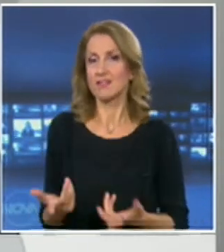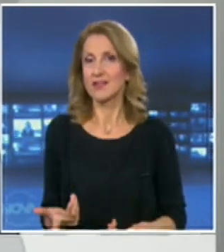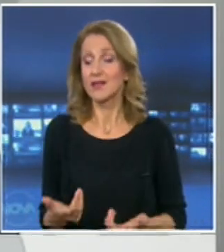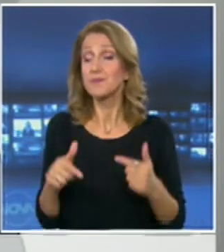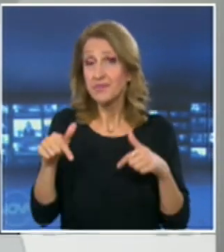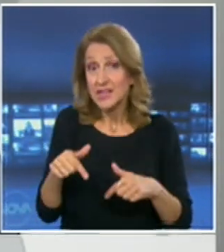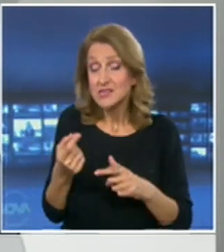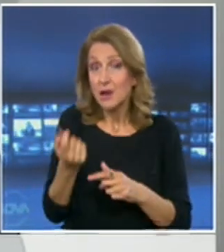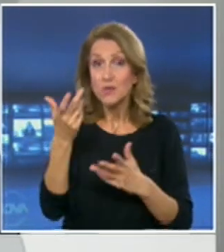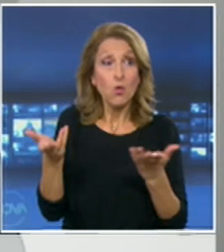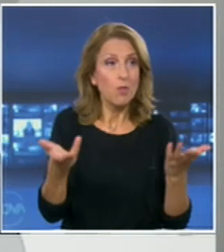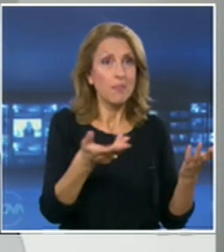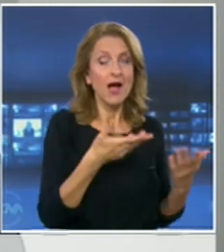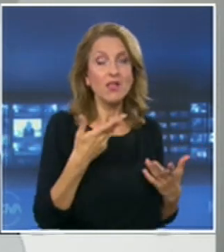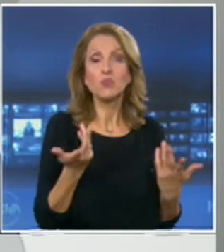да се избегне затваряне.